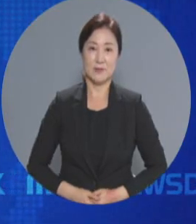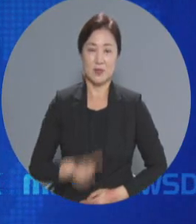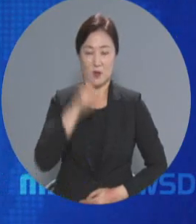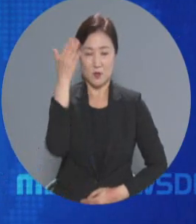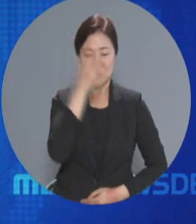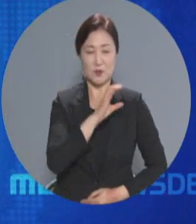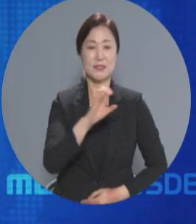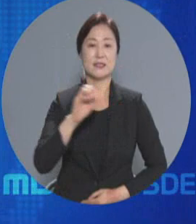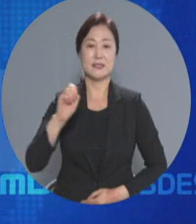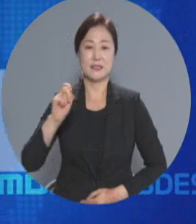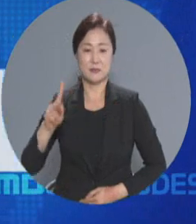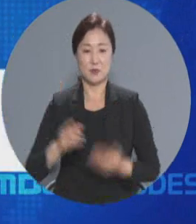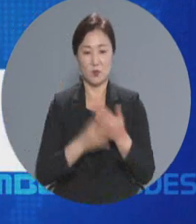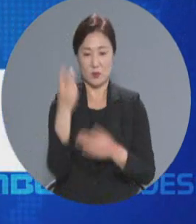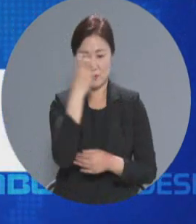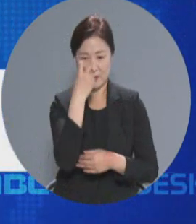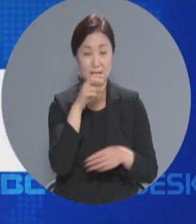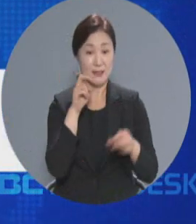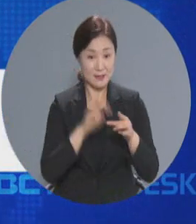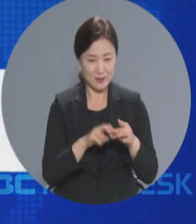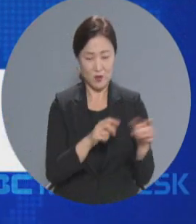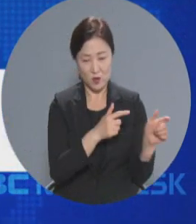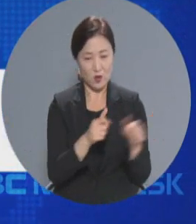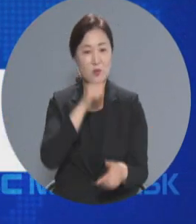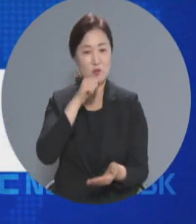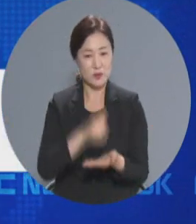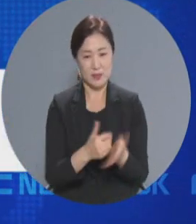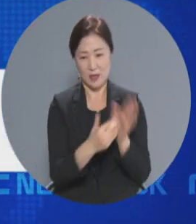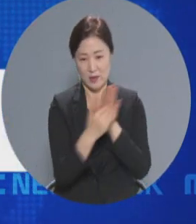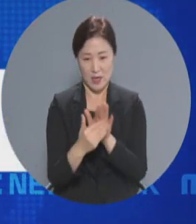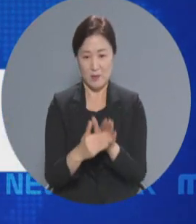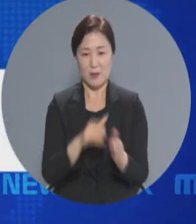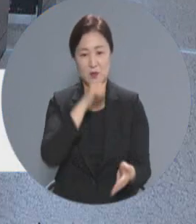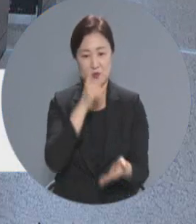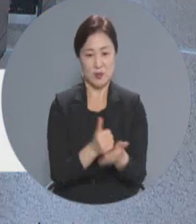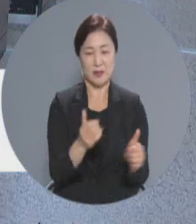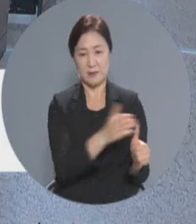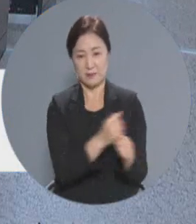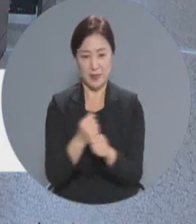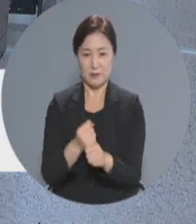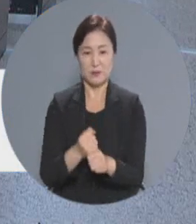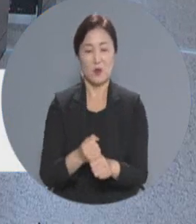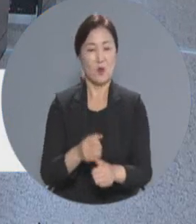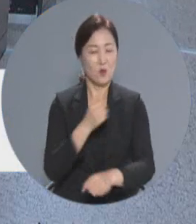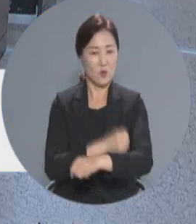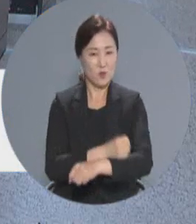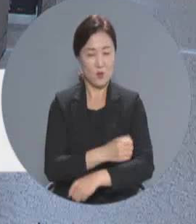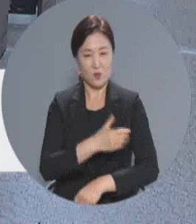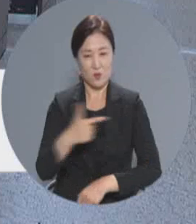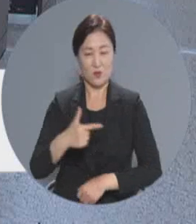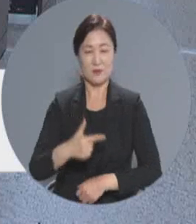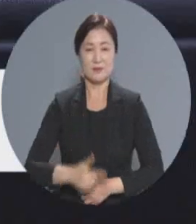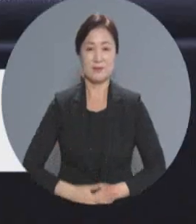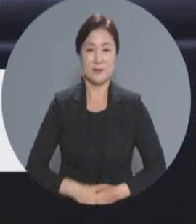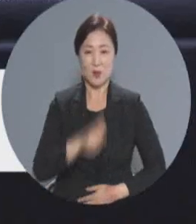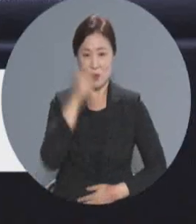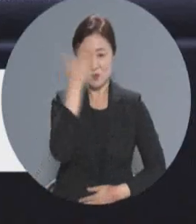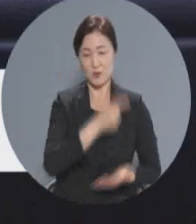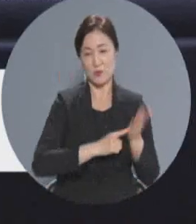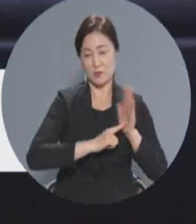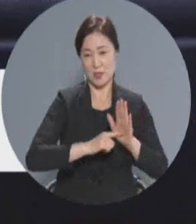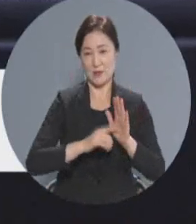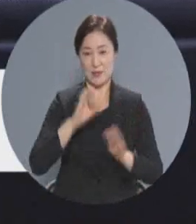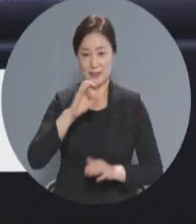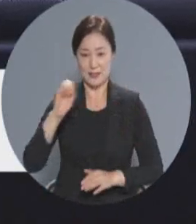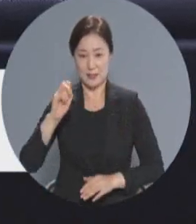여수시 CCTV 통합관제센터가 각종 범죄 예방과 범인 검거에 큰 기여를 하고 있습니다. 여수시에 따르면